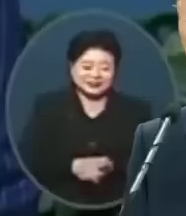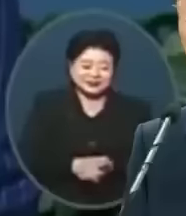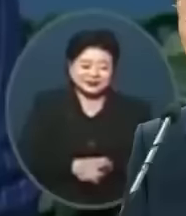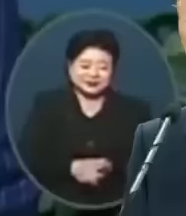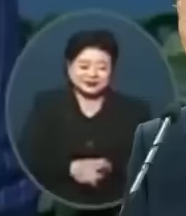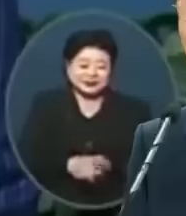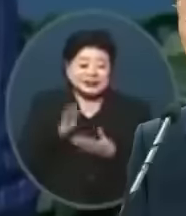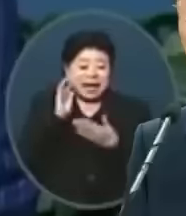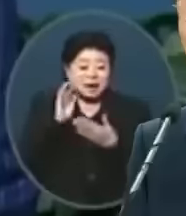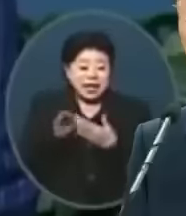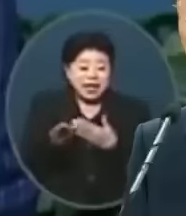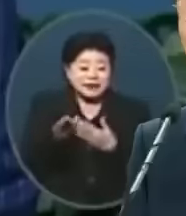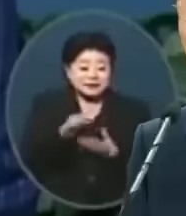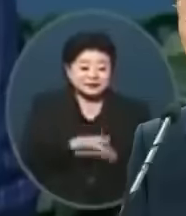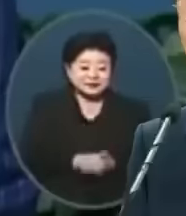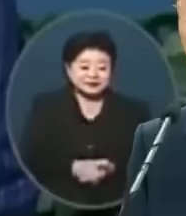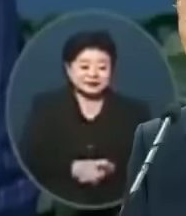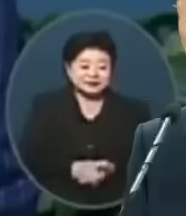그 다음에